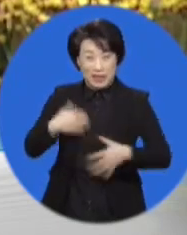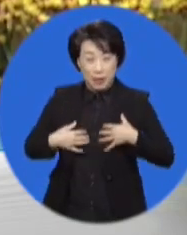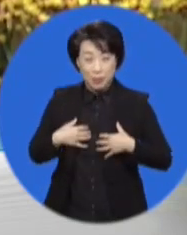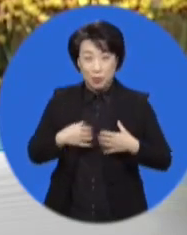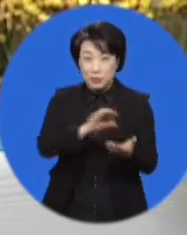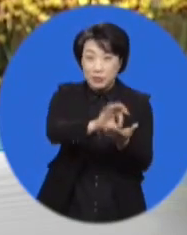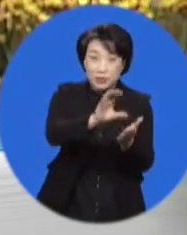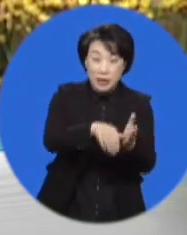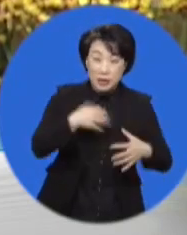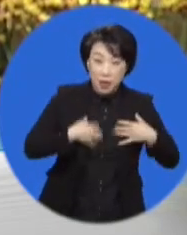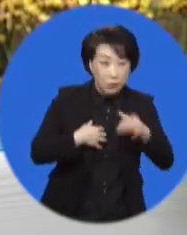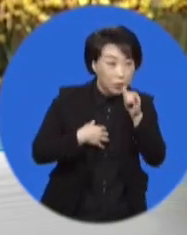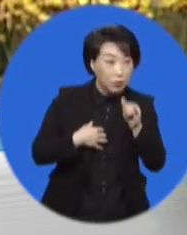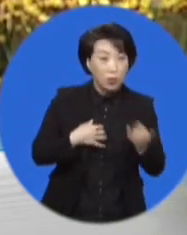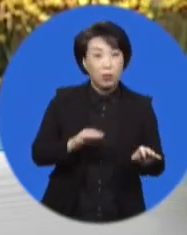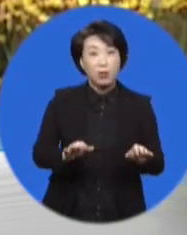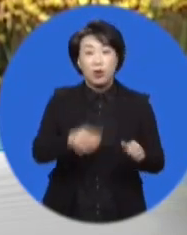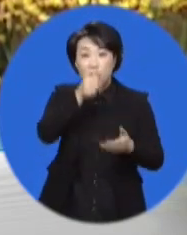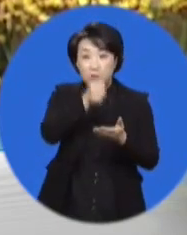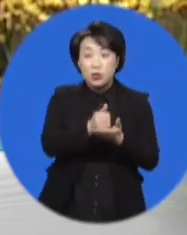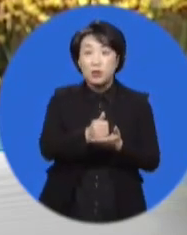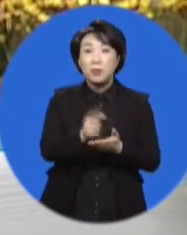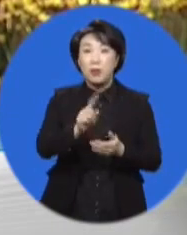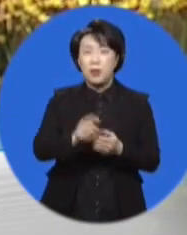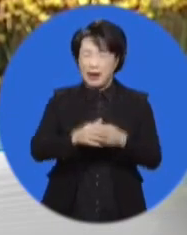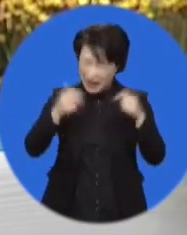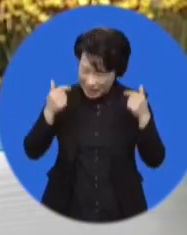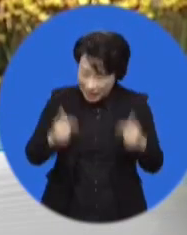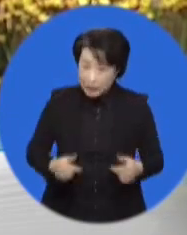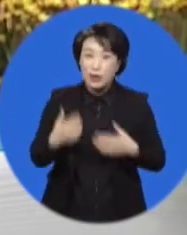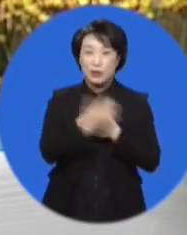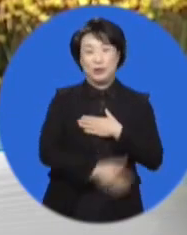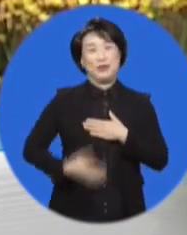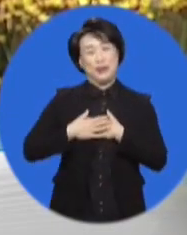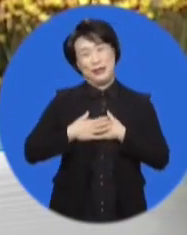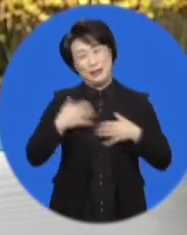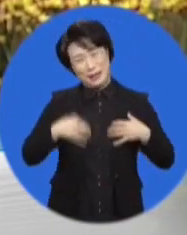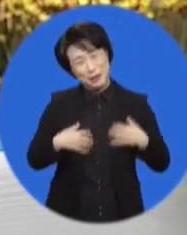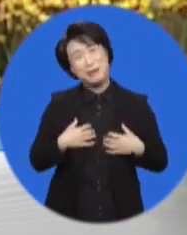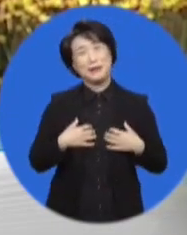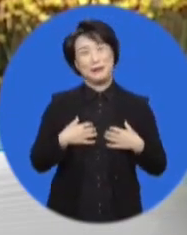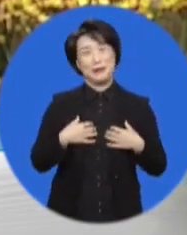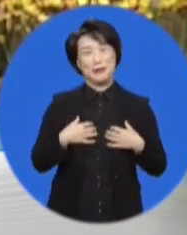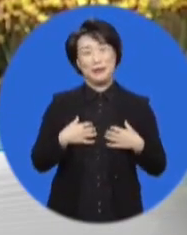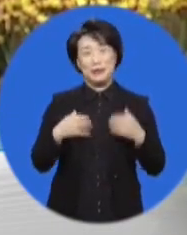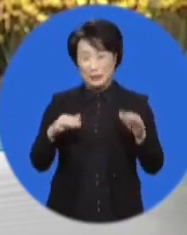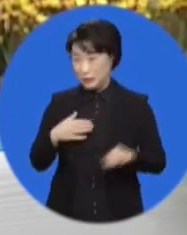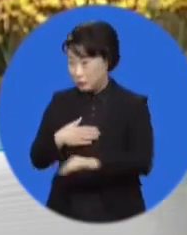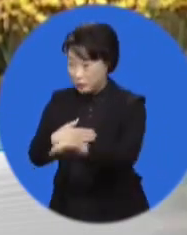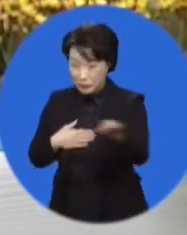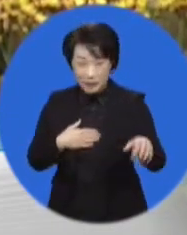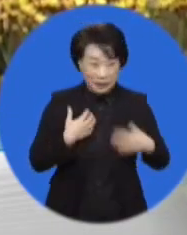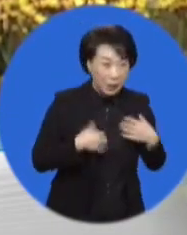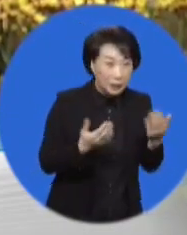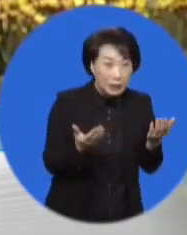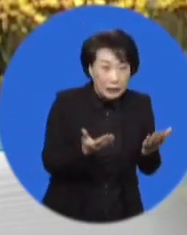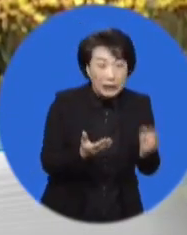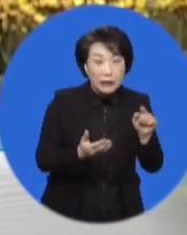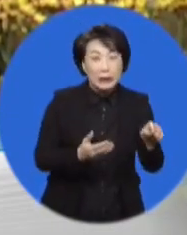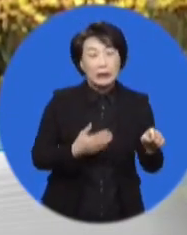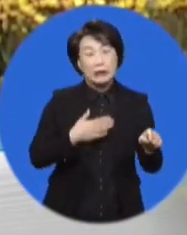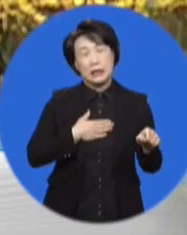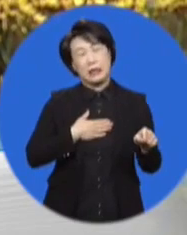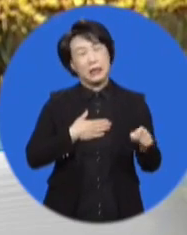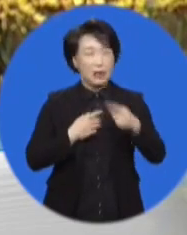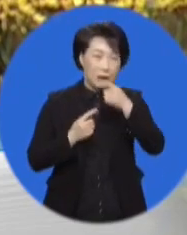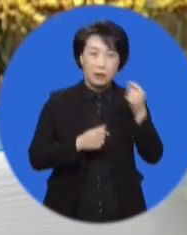때도재밌어죄는항상반드시육신이재밌는거야우린재밌는일에절